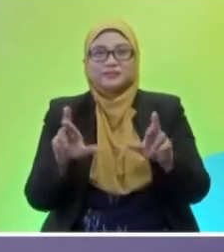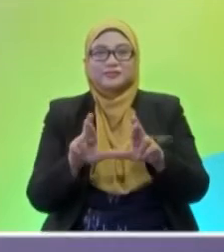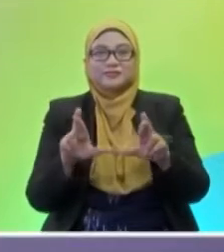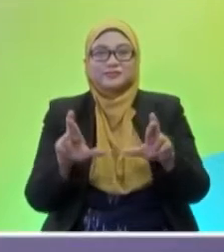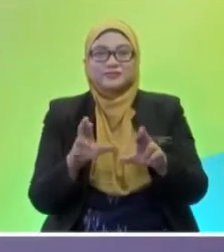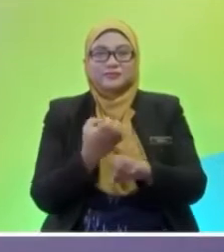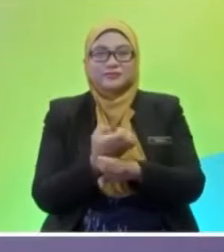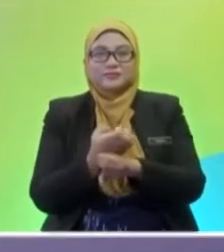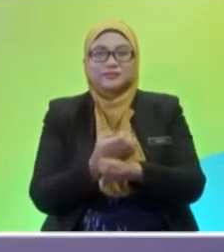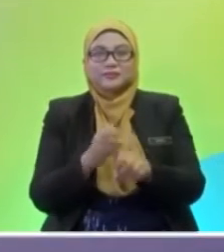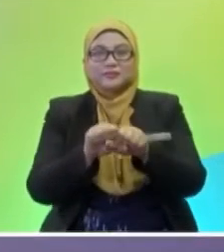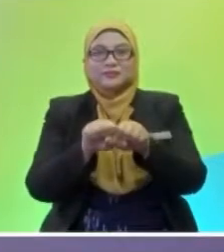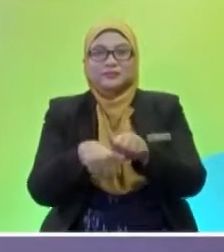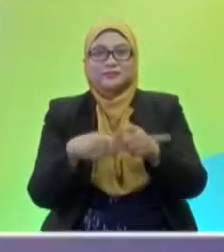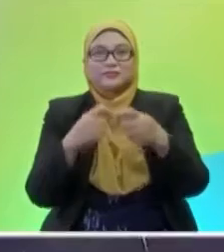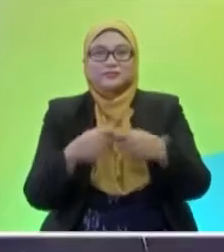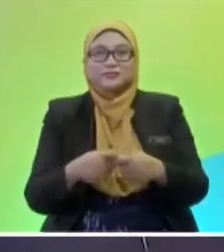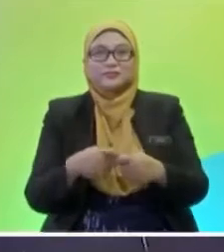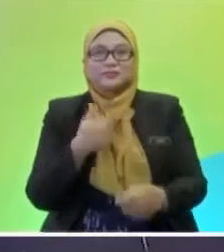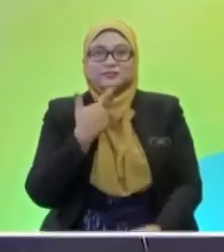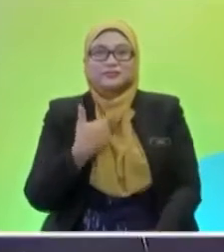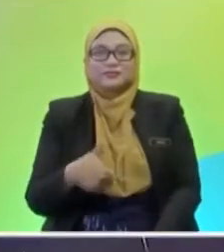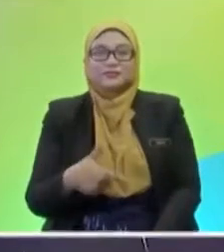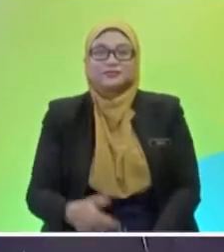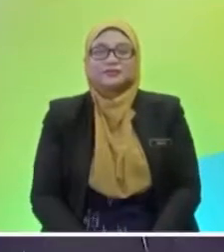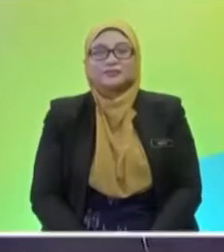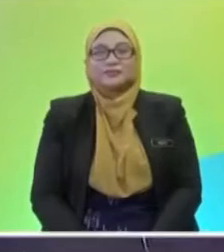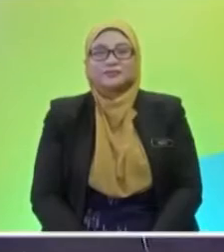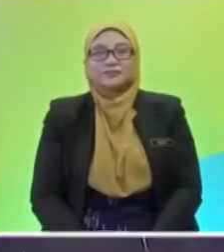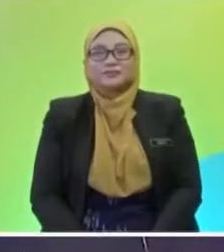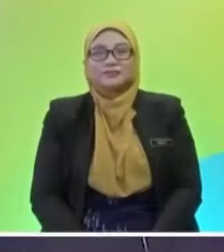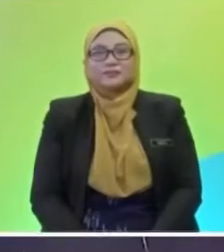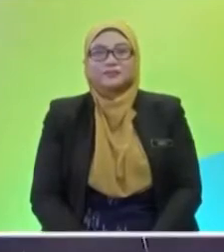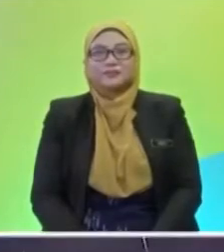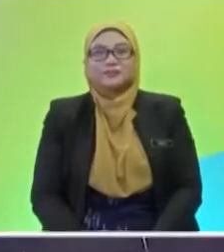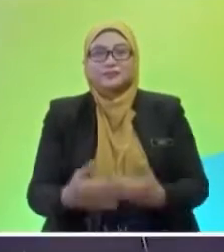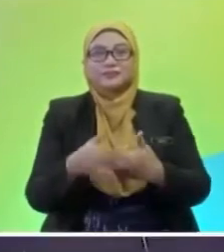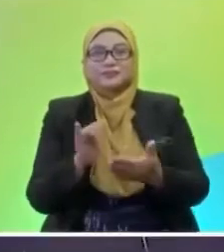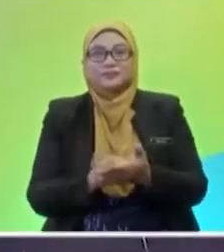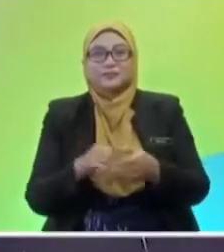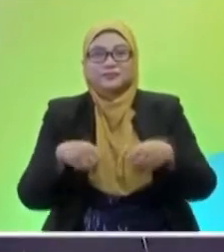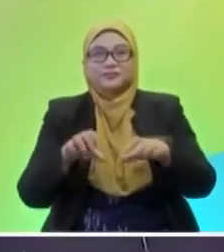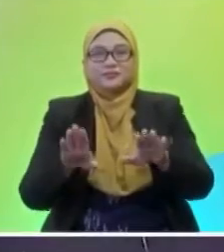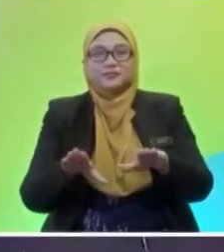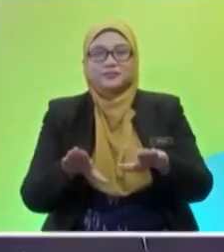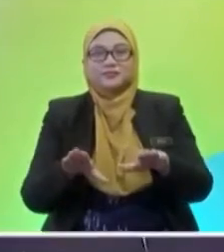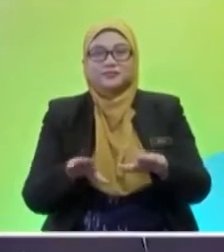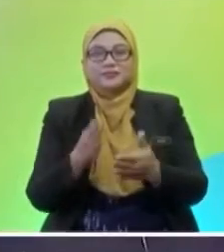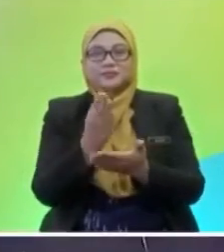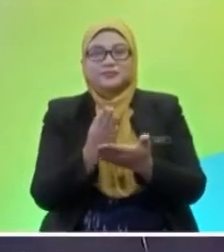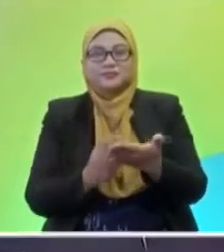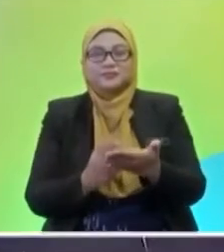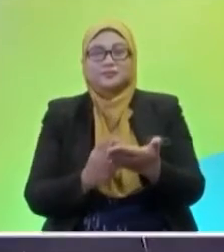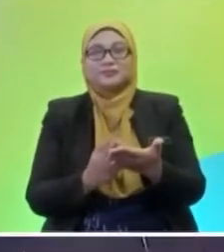tu tahan lama. Okey. Seterusnya alas pemotong yang warna hijau tu yang ada atas yang ini Syafiqah lapik